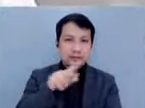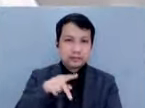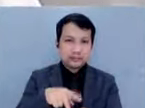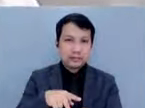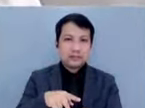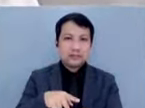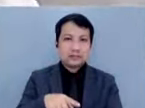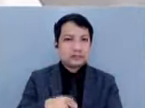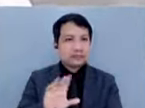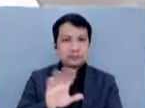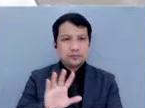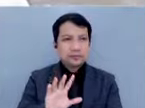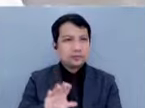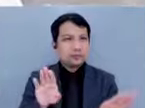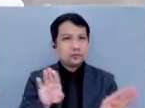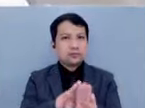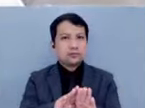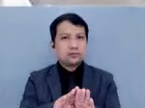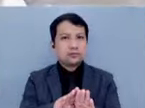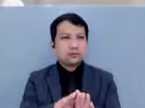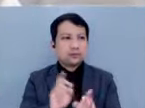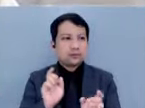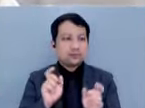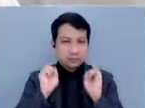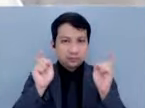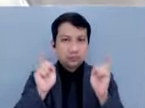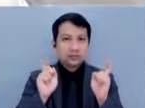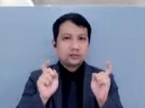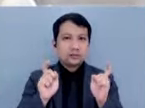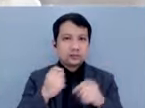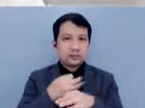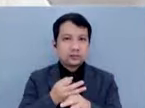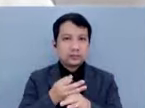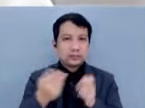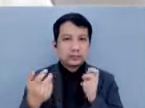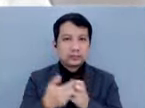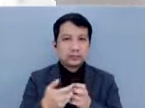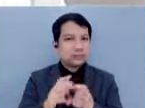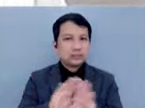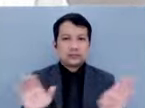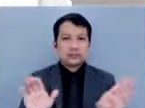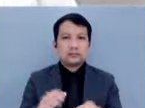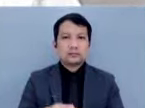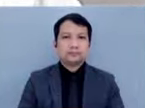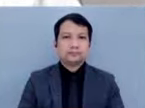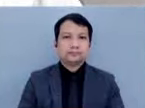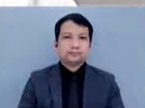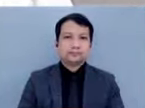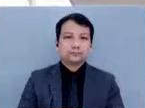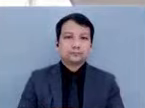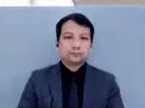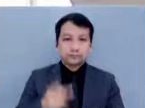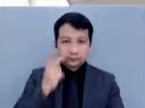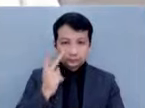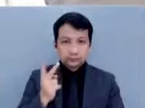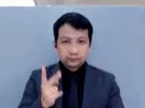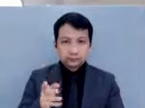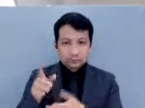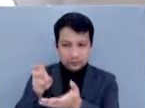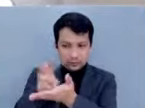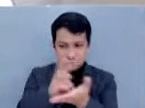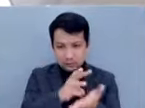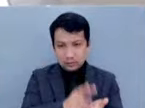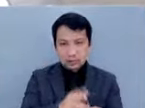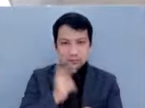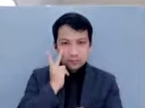shotgun lang one size fits all, no? It hasn't, so we look at each area and see what it is that they